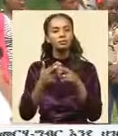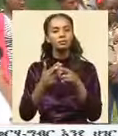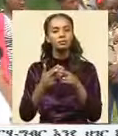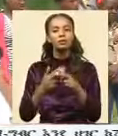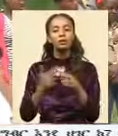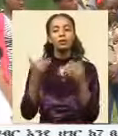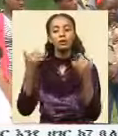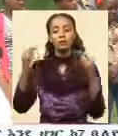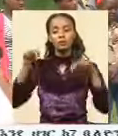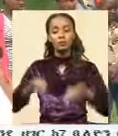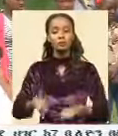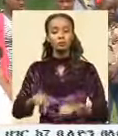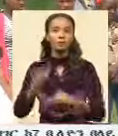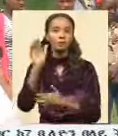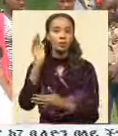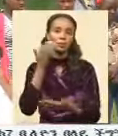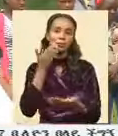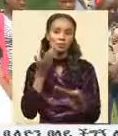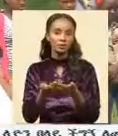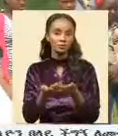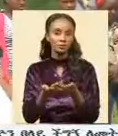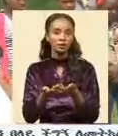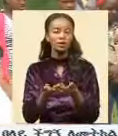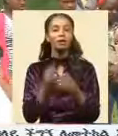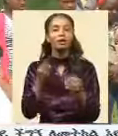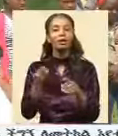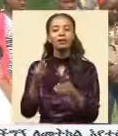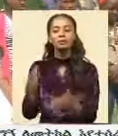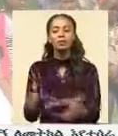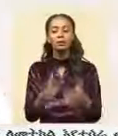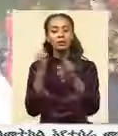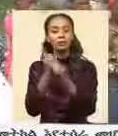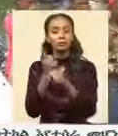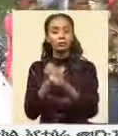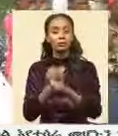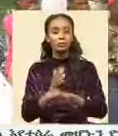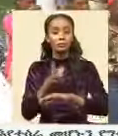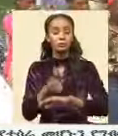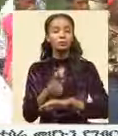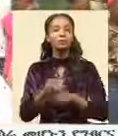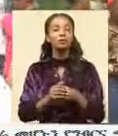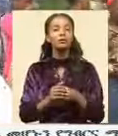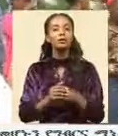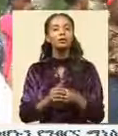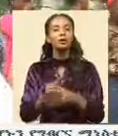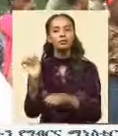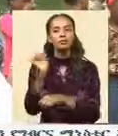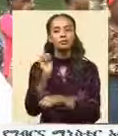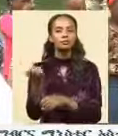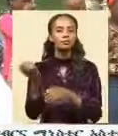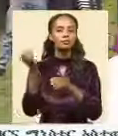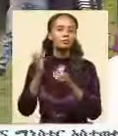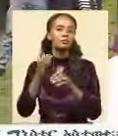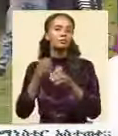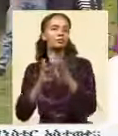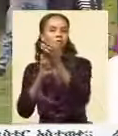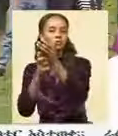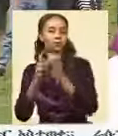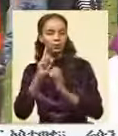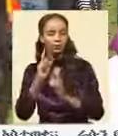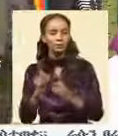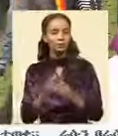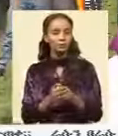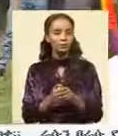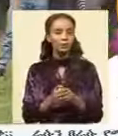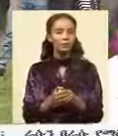አሁን ዘንድሮ እግዚአብሔር ይመስገን እንደውም ይሄ መንገድ ከተሰራ ወዲህ አሁን በማኪና እየጫንን ነው። አሁን ሰሞኑ ቢሞትም